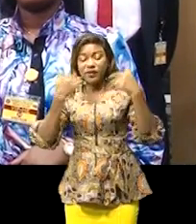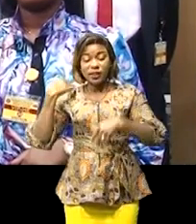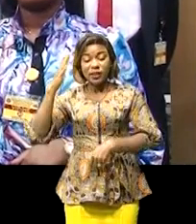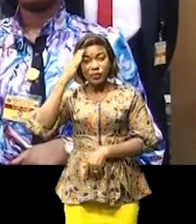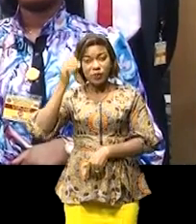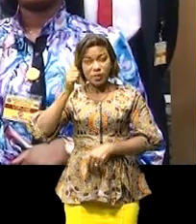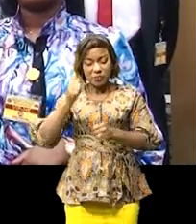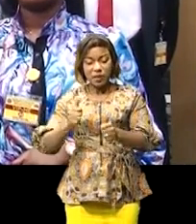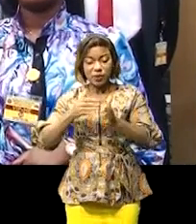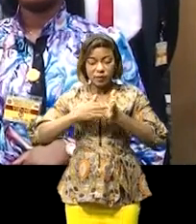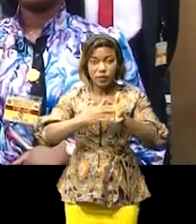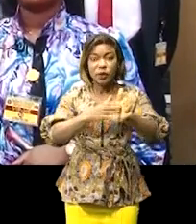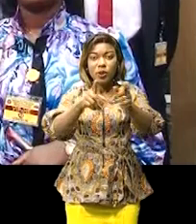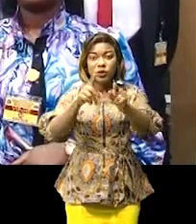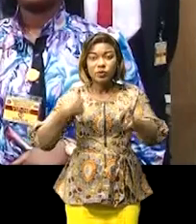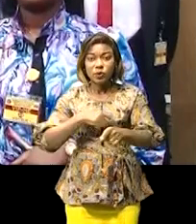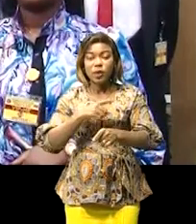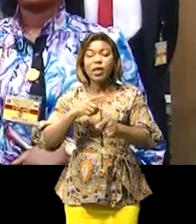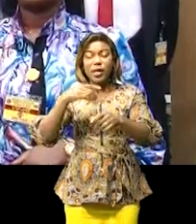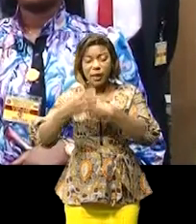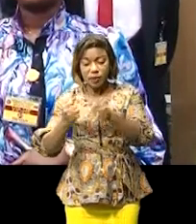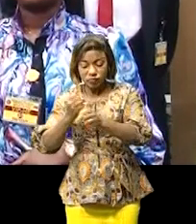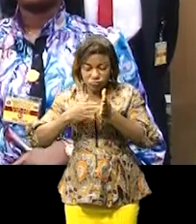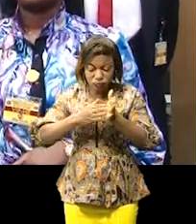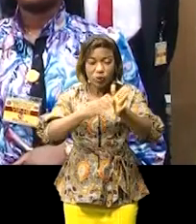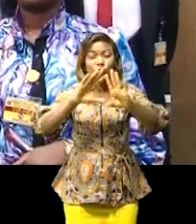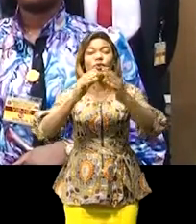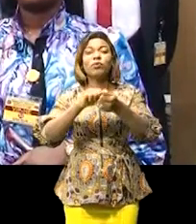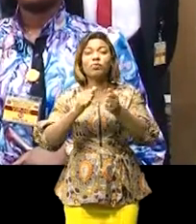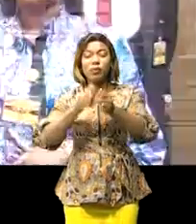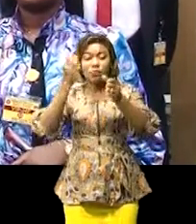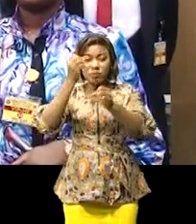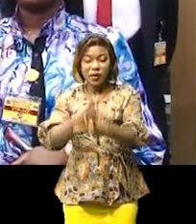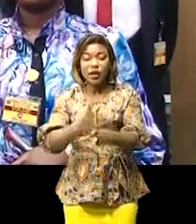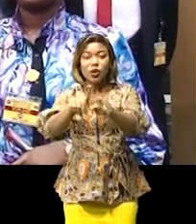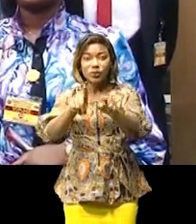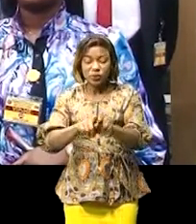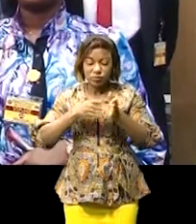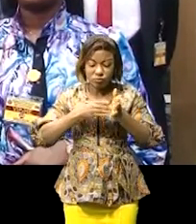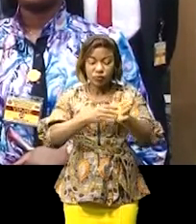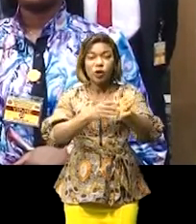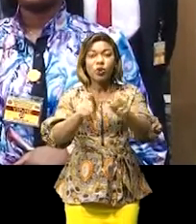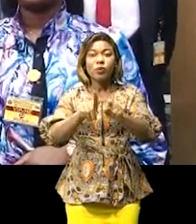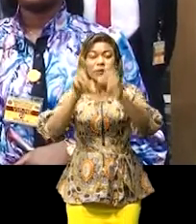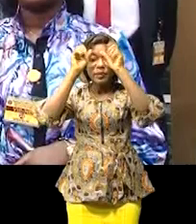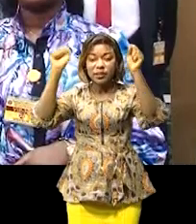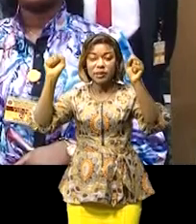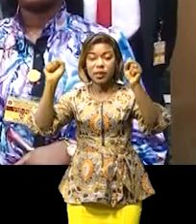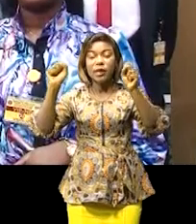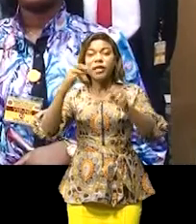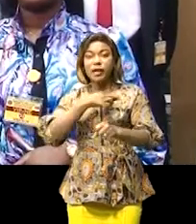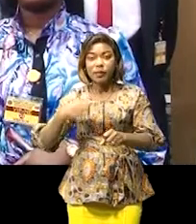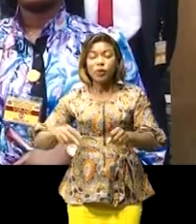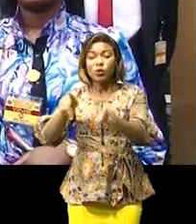son accompagnement. Nous sommes sûrs et certains qu'il est en train de suivre cette situation de près. Donc il suit cette situation de près en tant que président de la République. Il a